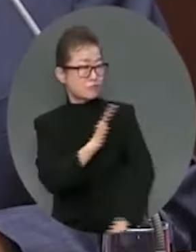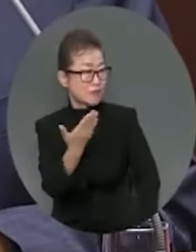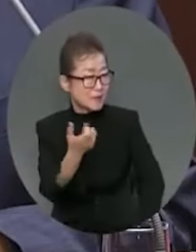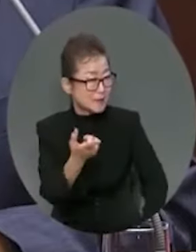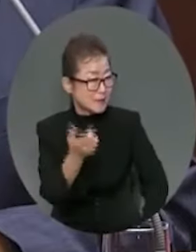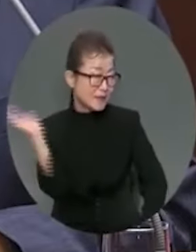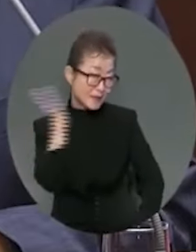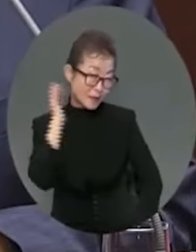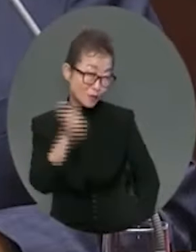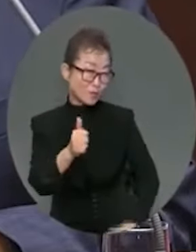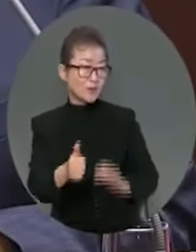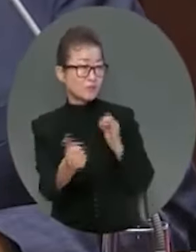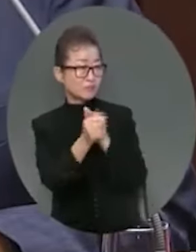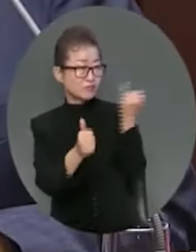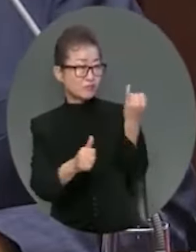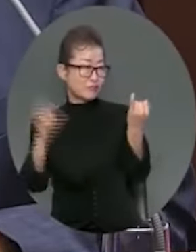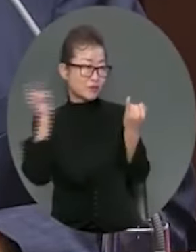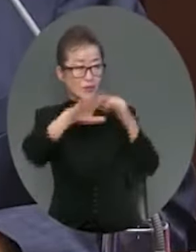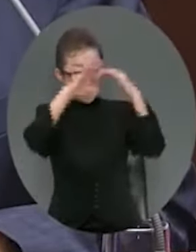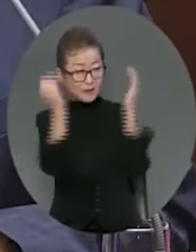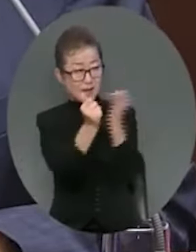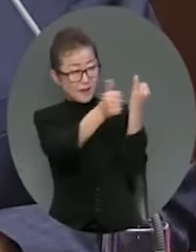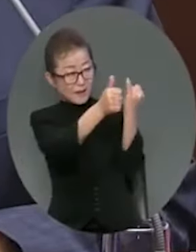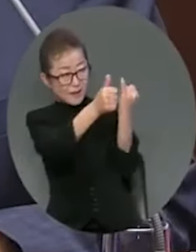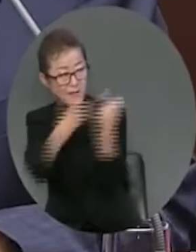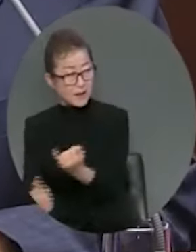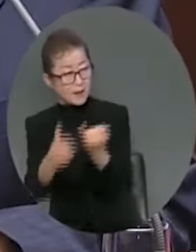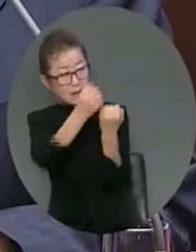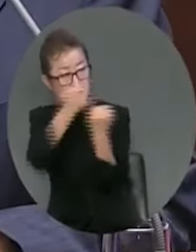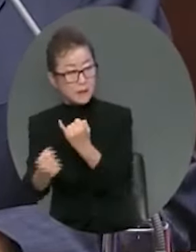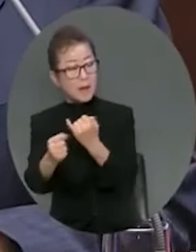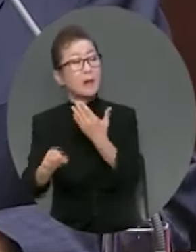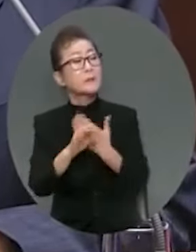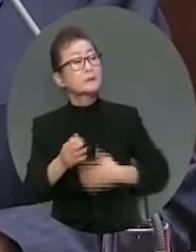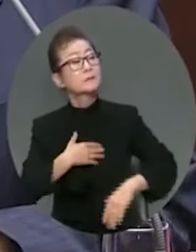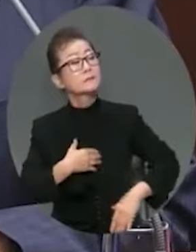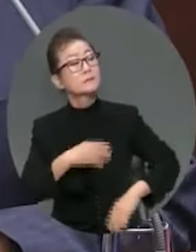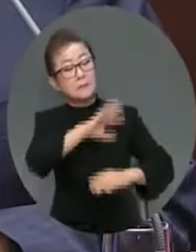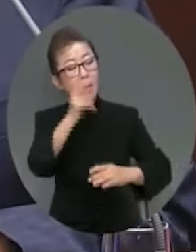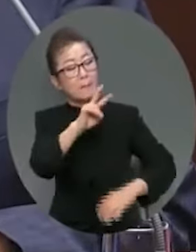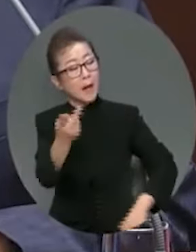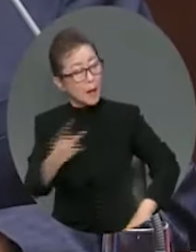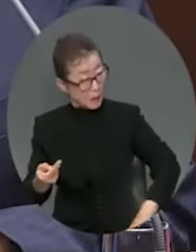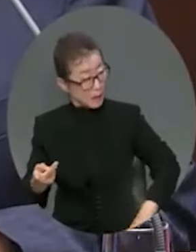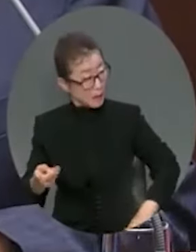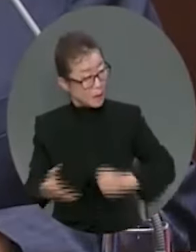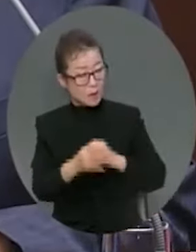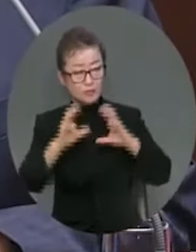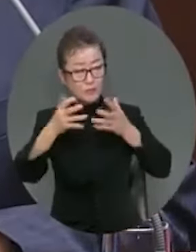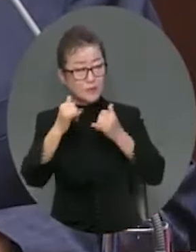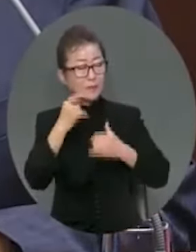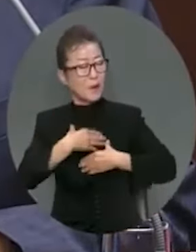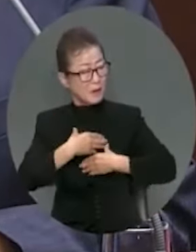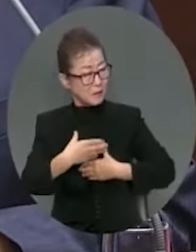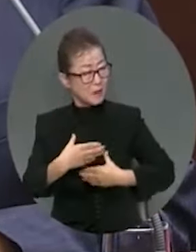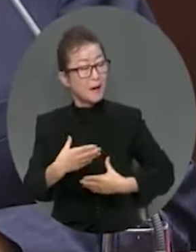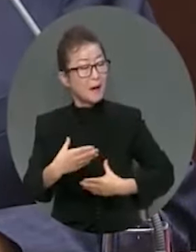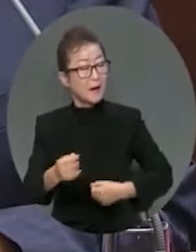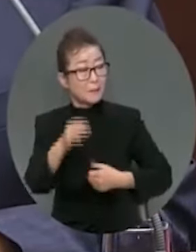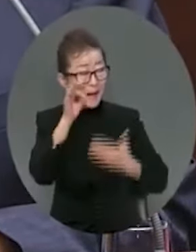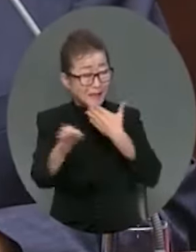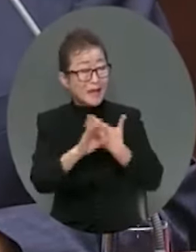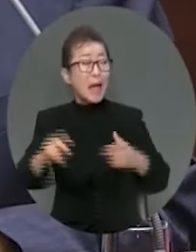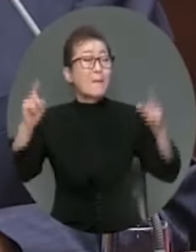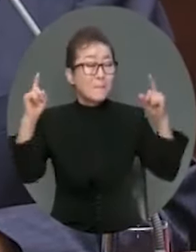윤석열 대통령과 김건희 여사가 바뀌어야 국민도 편안하고 만약 바뀌지 않으면 국민도